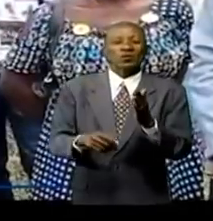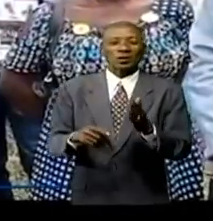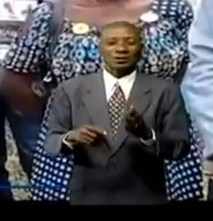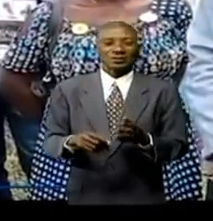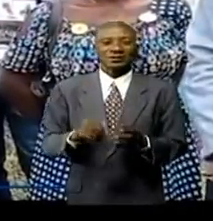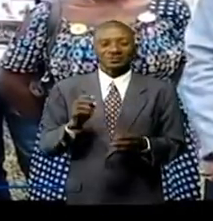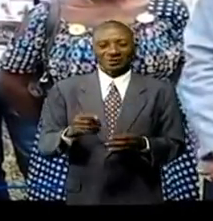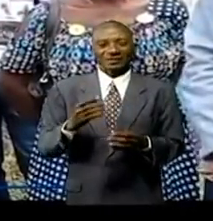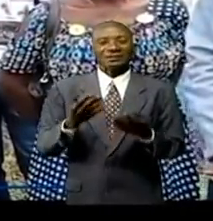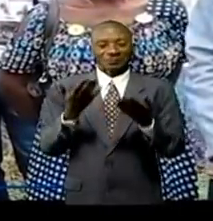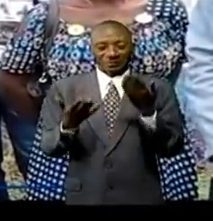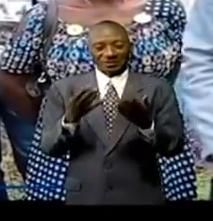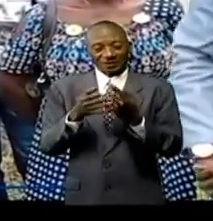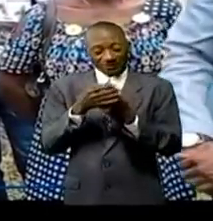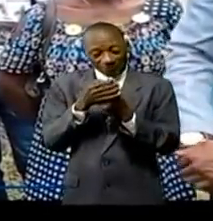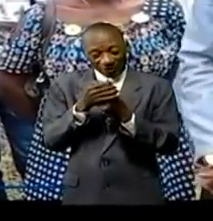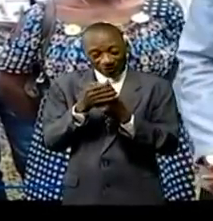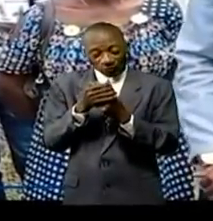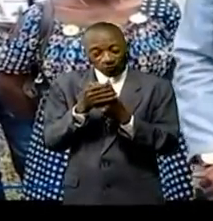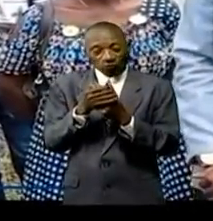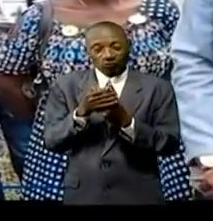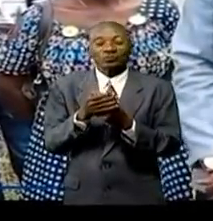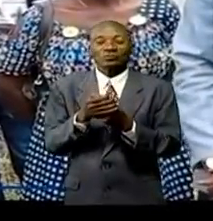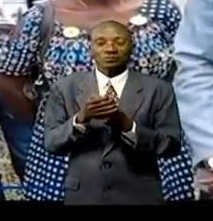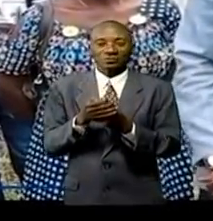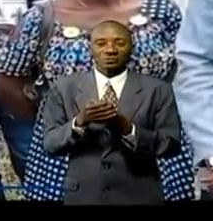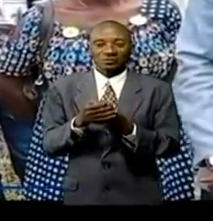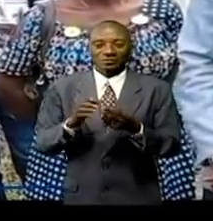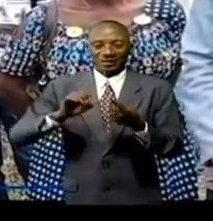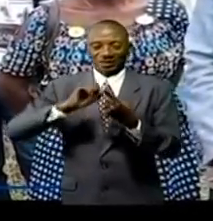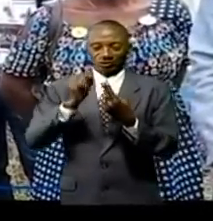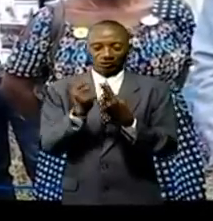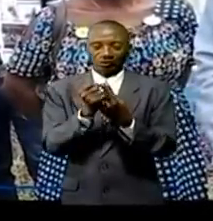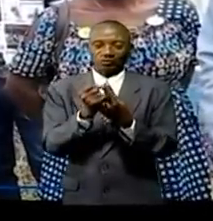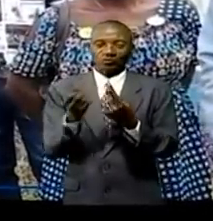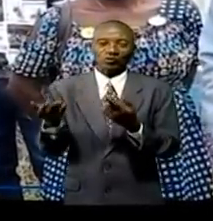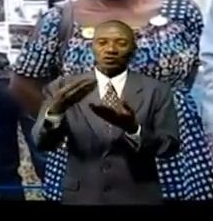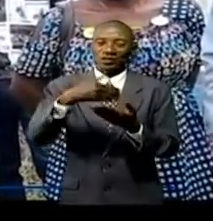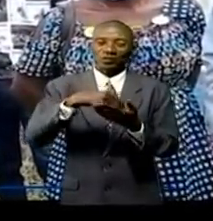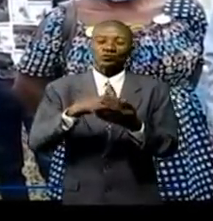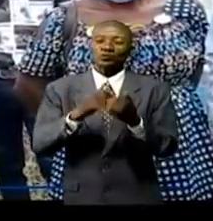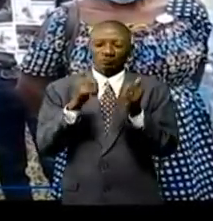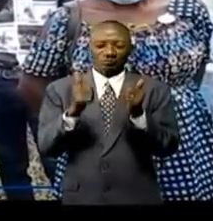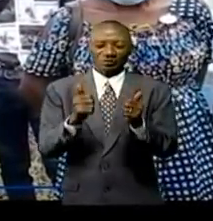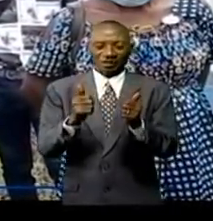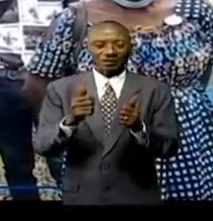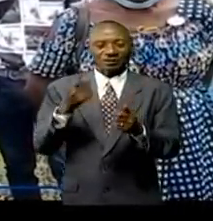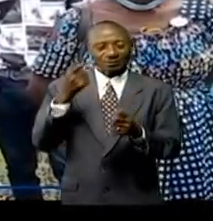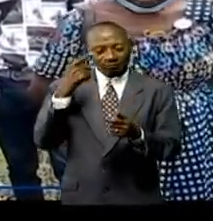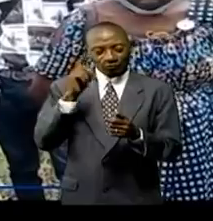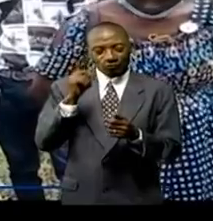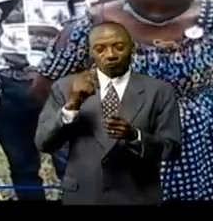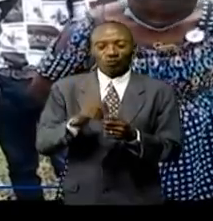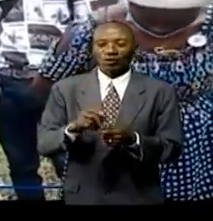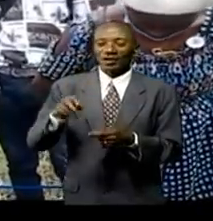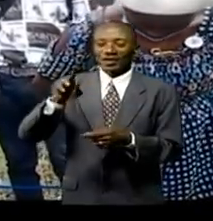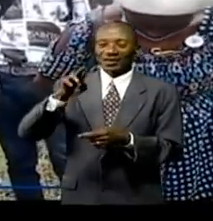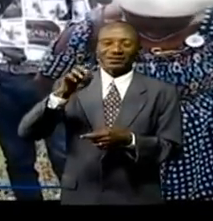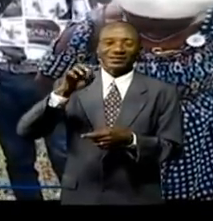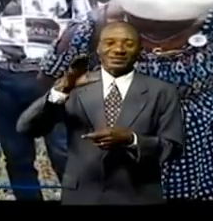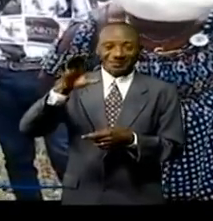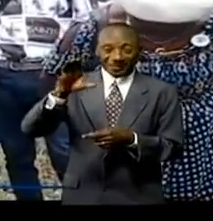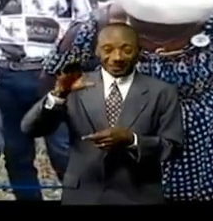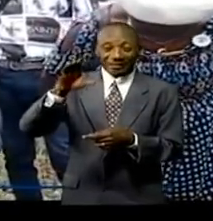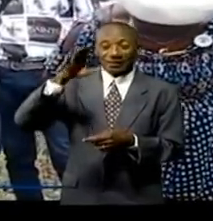la population puisse être de nouveau informée. Donc, c'est notre cheval de